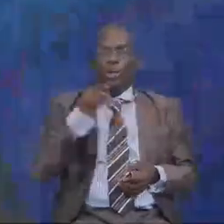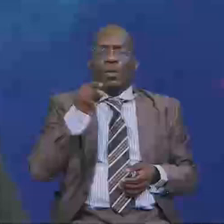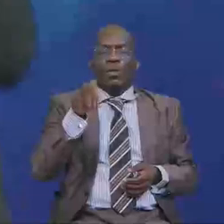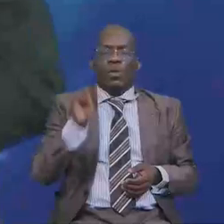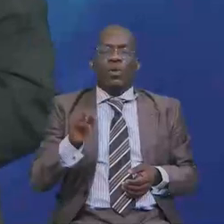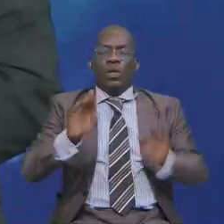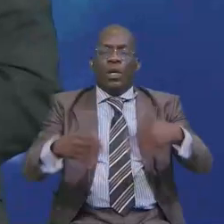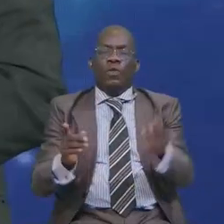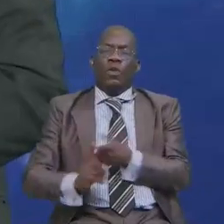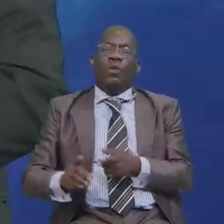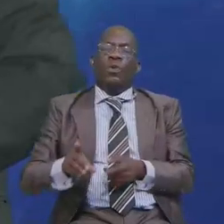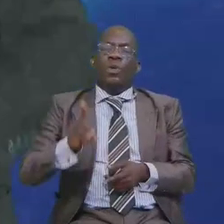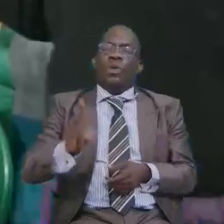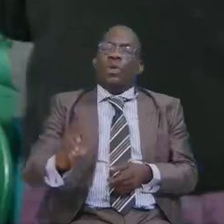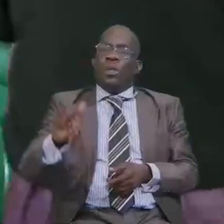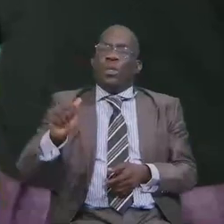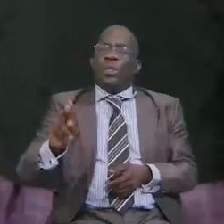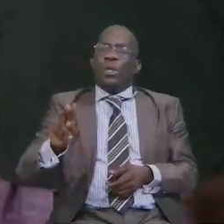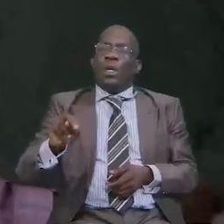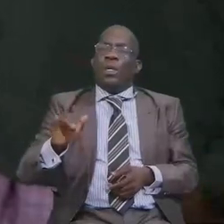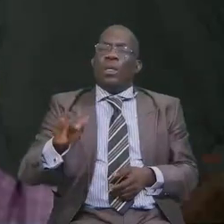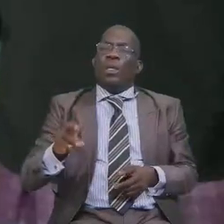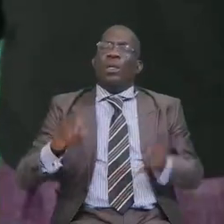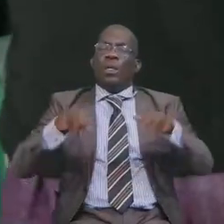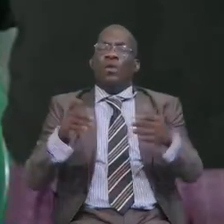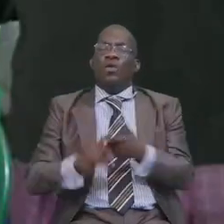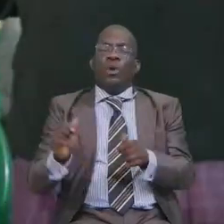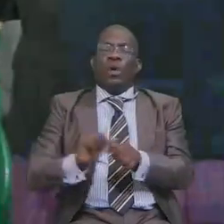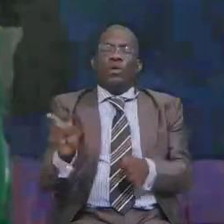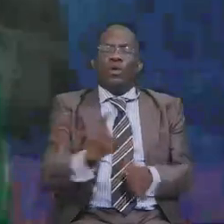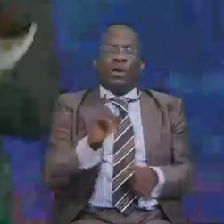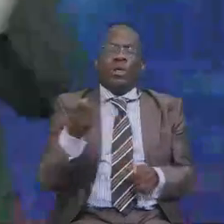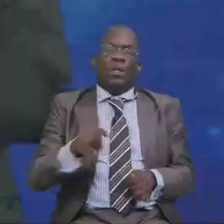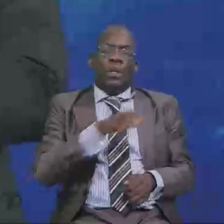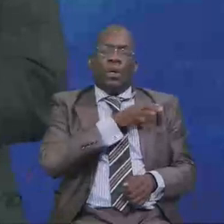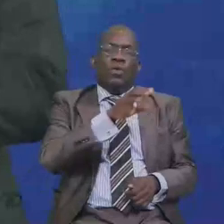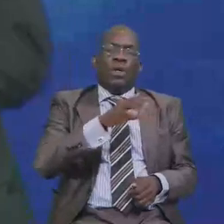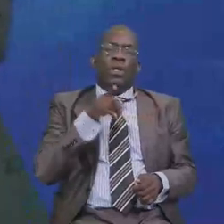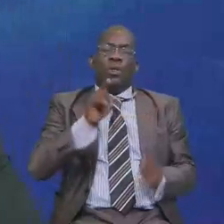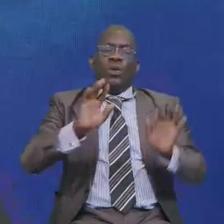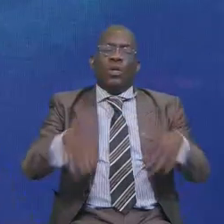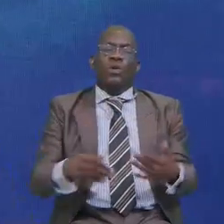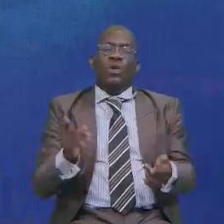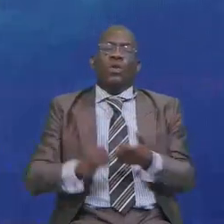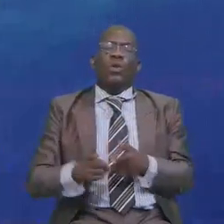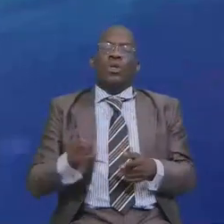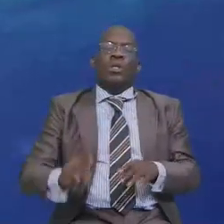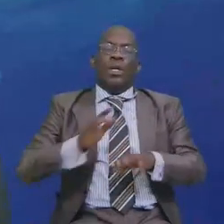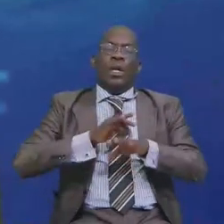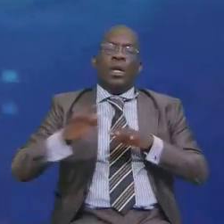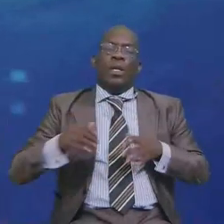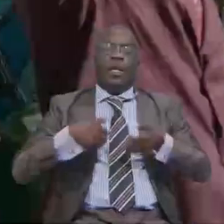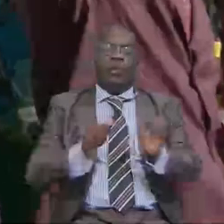Daniel, donne à chacun. La confiance que tu as donné à 16 premiers disciples,